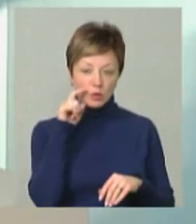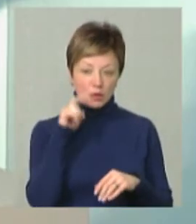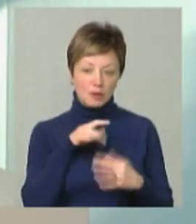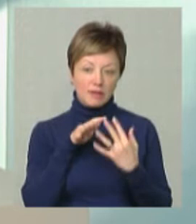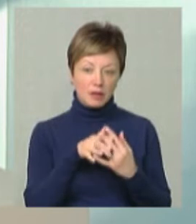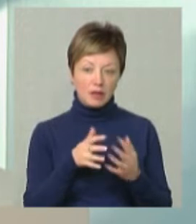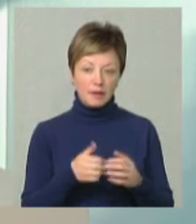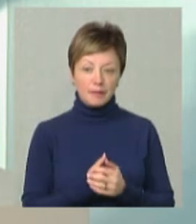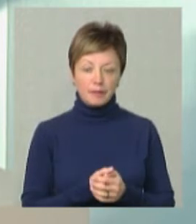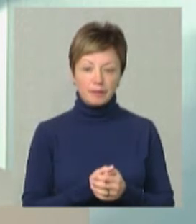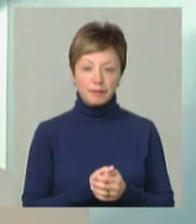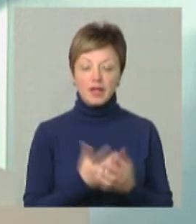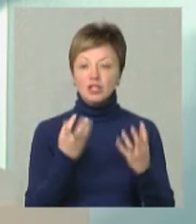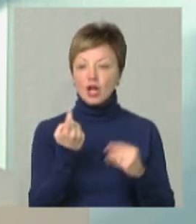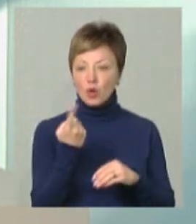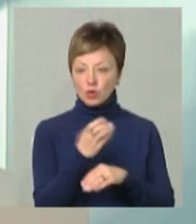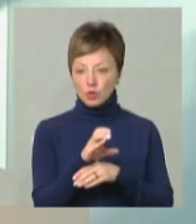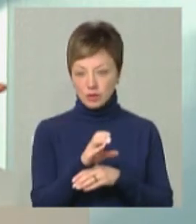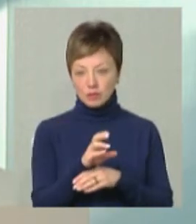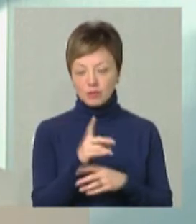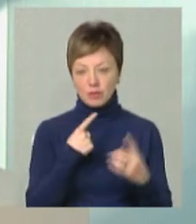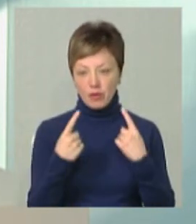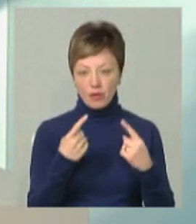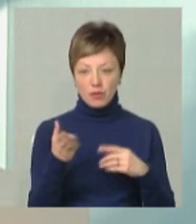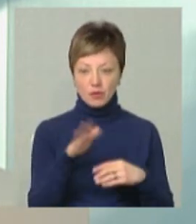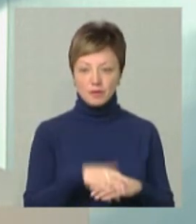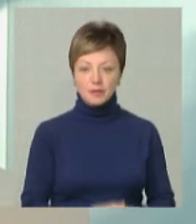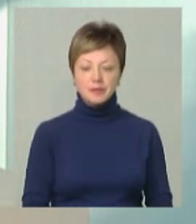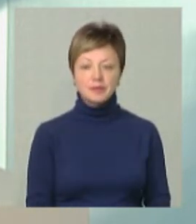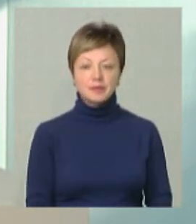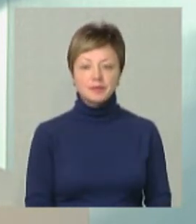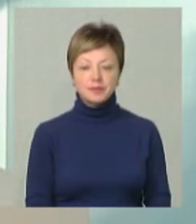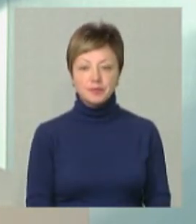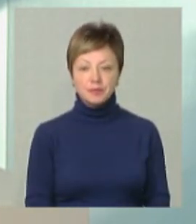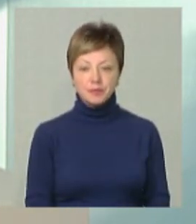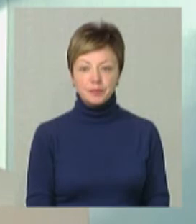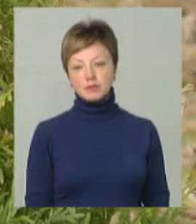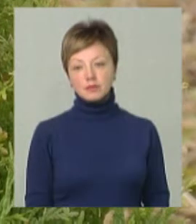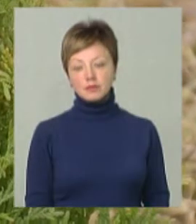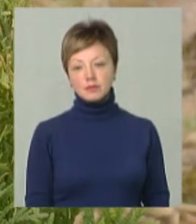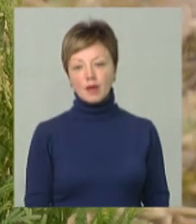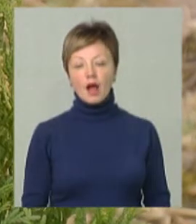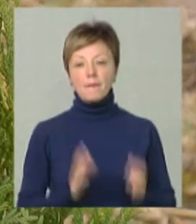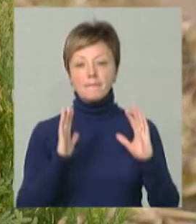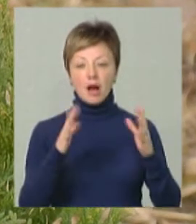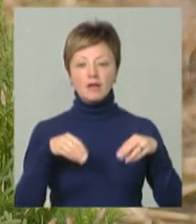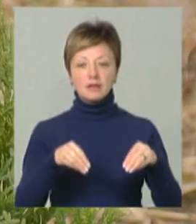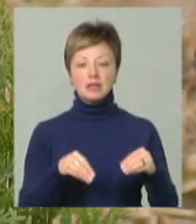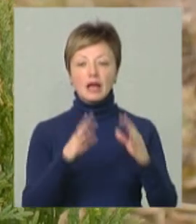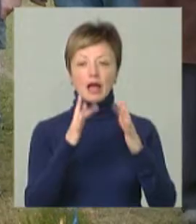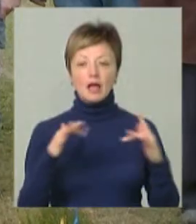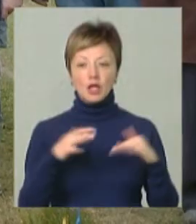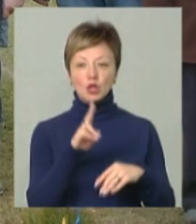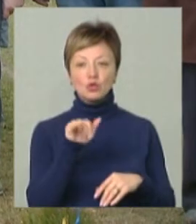російсько-українській війні. Ще один уривочок, і потім продовжимо цю розмову. У парку висадили ялини,